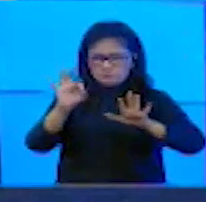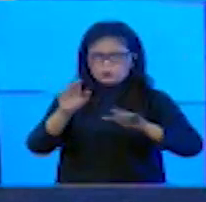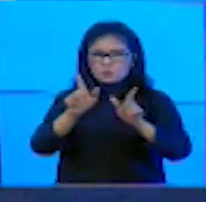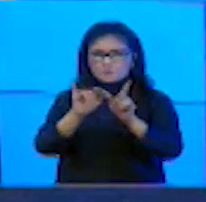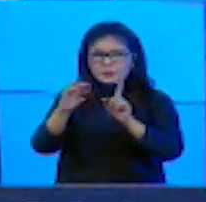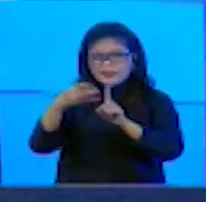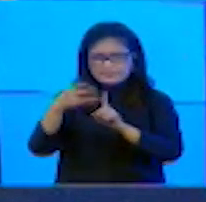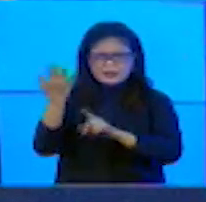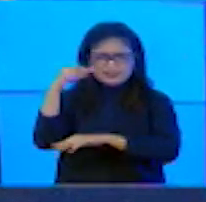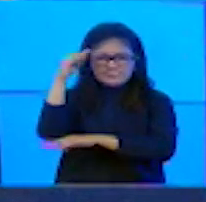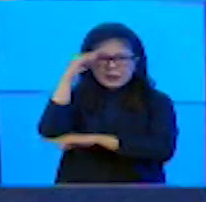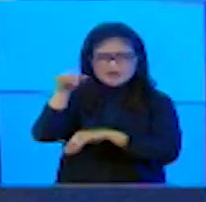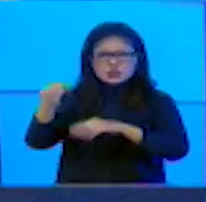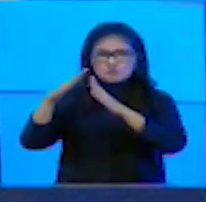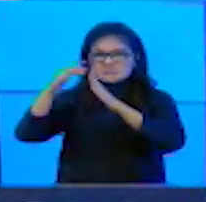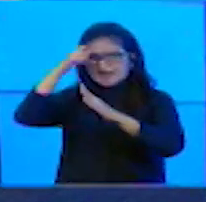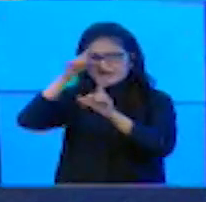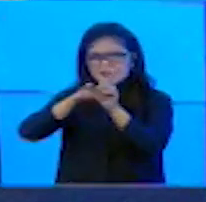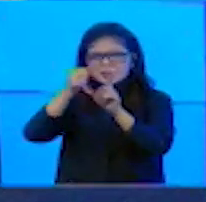Putih, Jakarta Pusat.